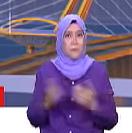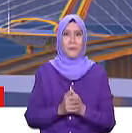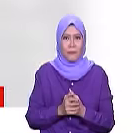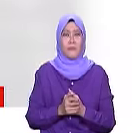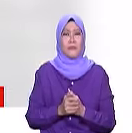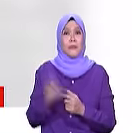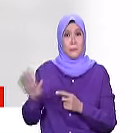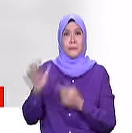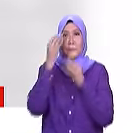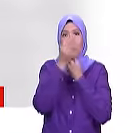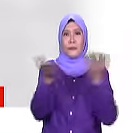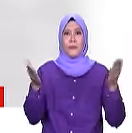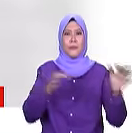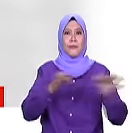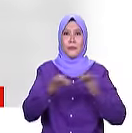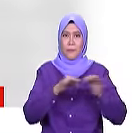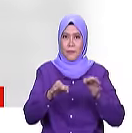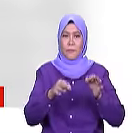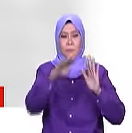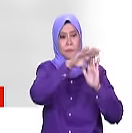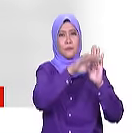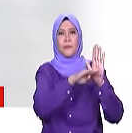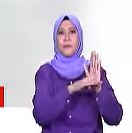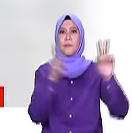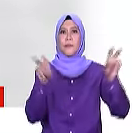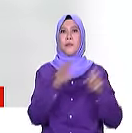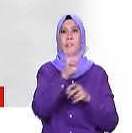Beliau dalam pernyataan tersebut menjelaskan berdasarkan perkara